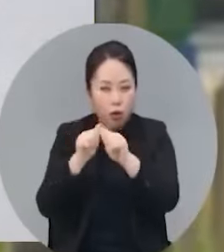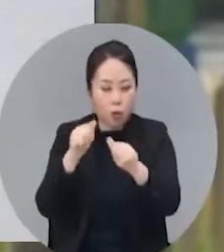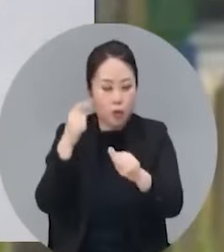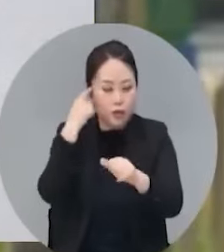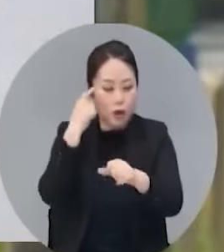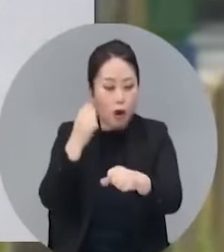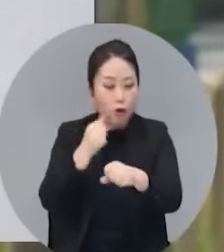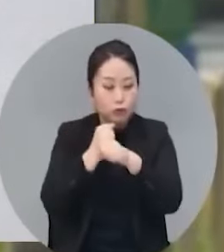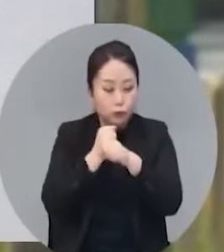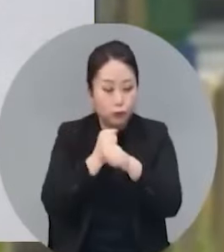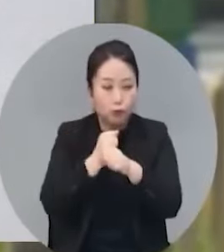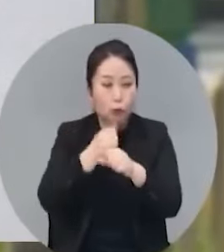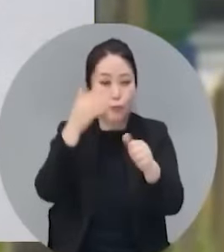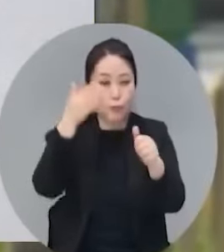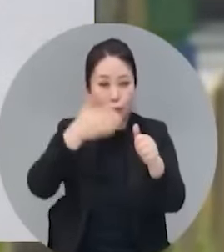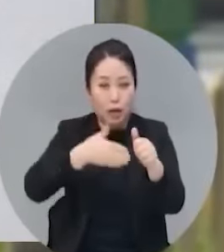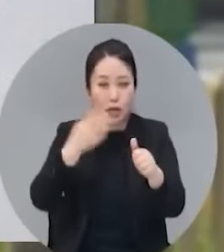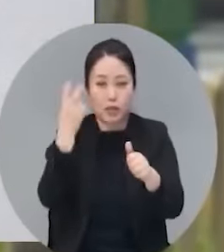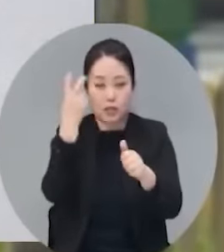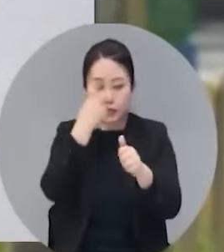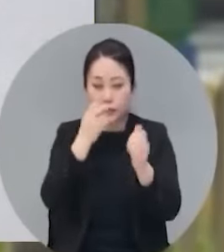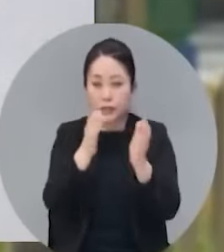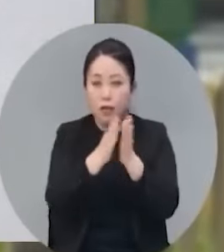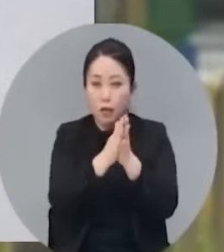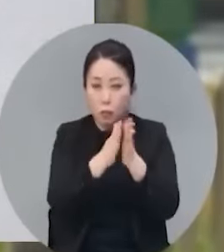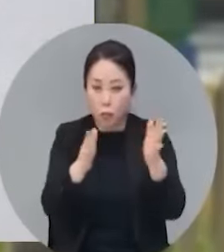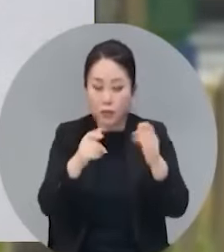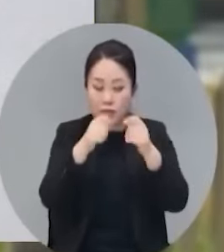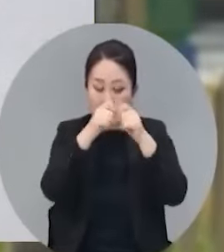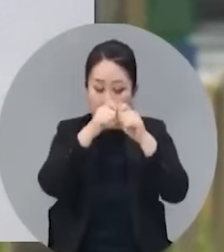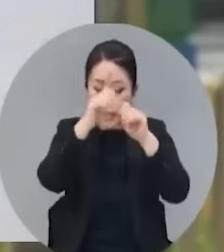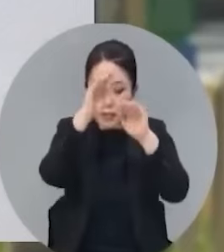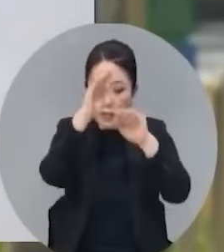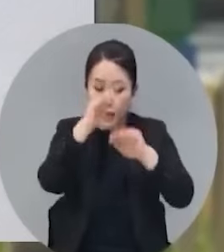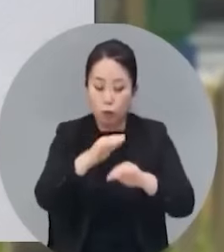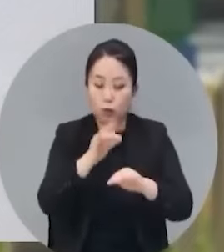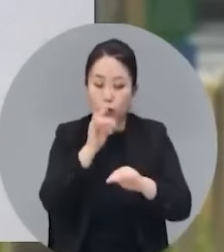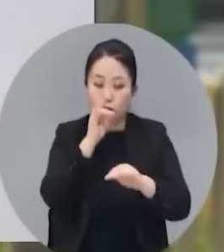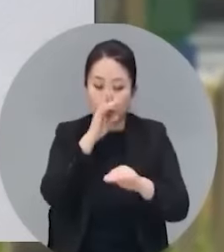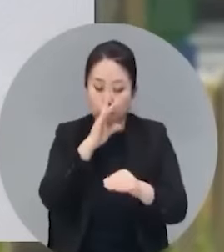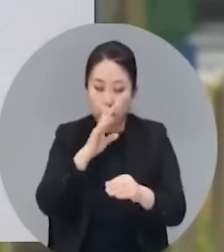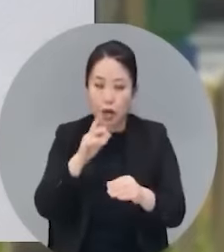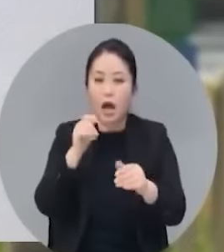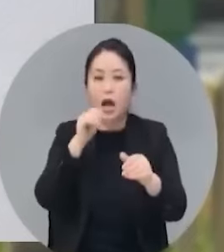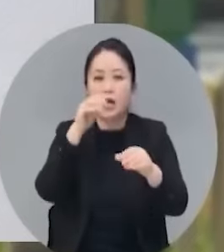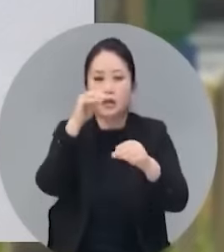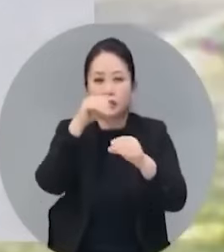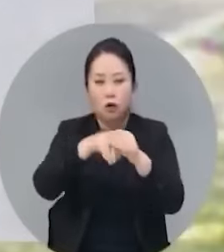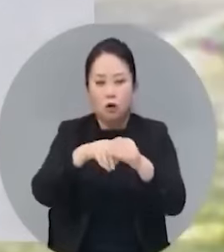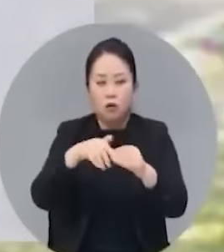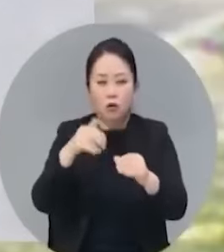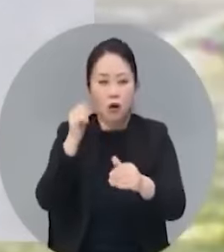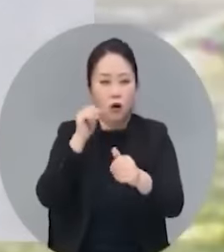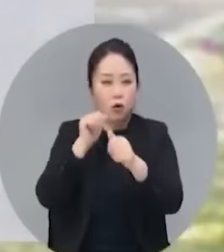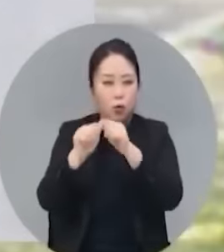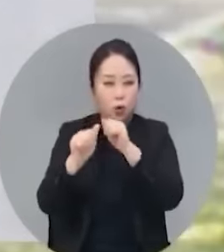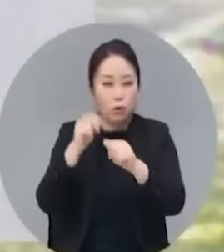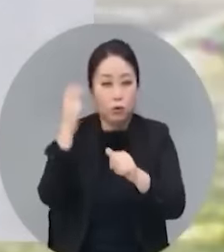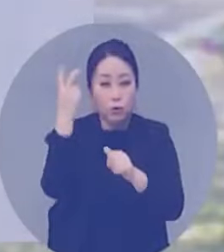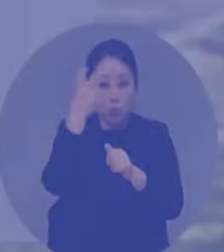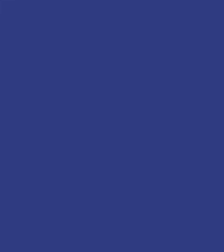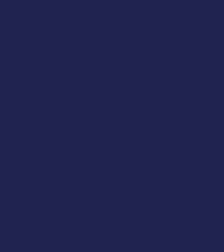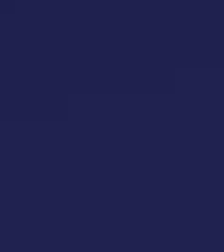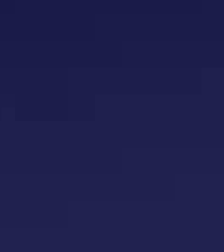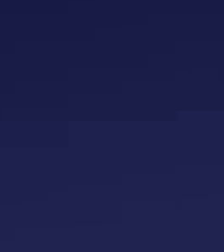실시됐으며 자세한 내용은 중앙선거여론조사심의위원회 홈페이지에서 확인할 수 있습니다. MBC 뉴스 김윤아입니다.